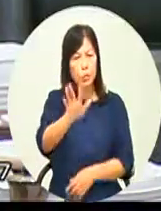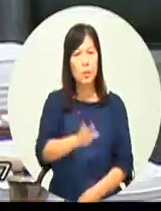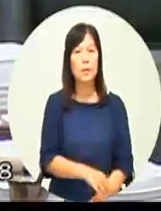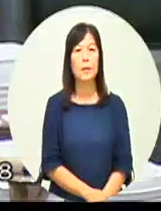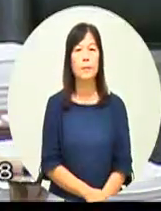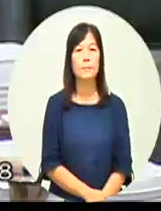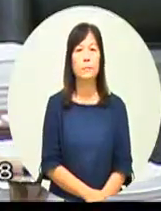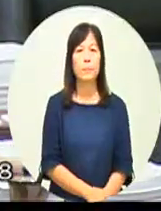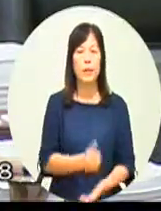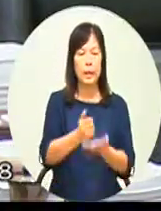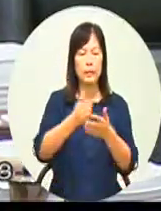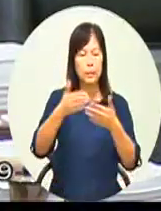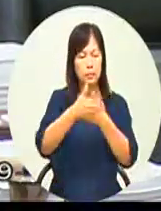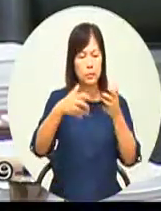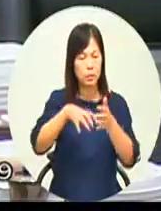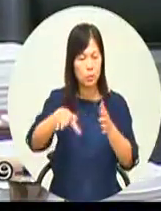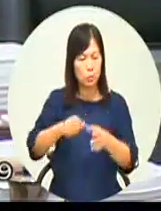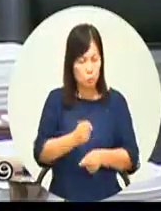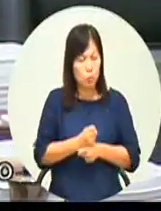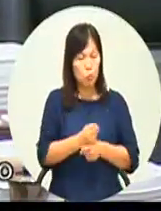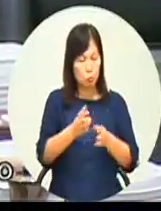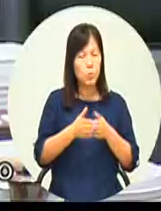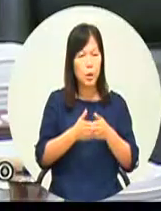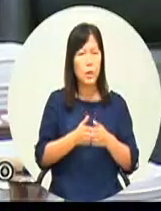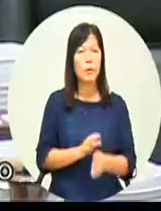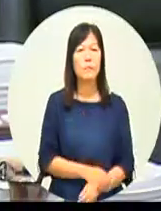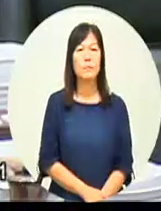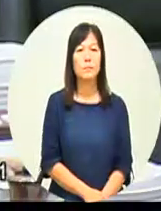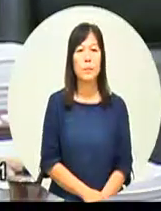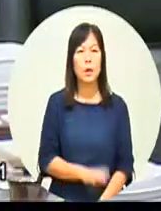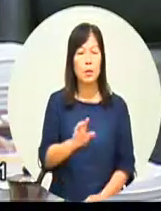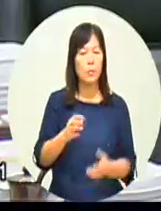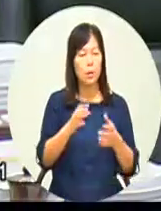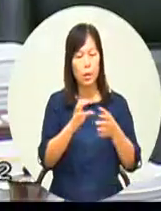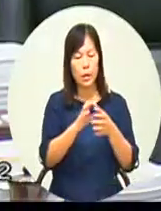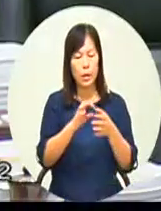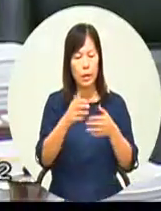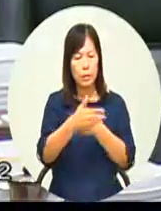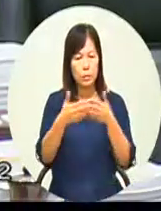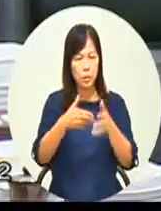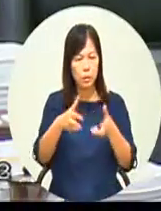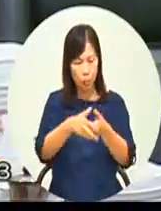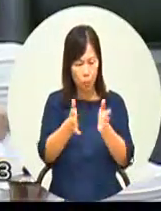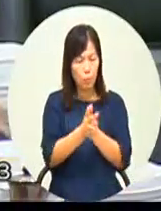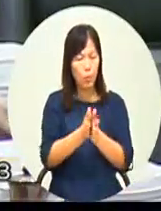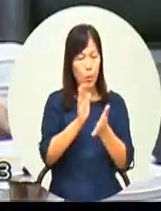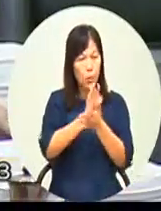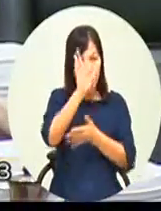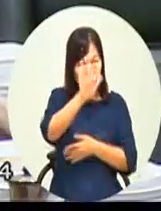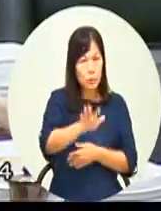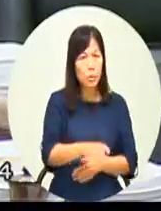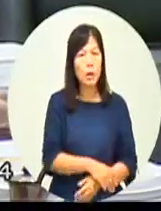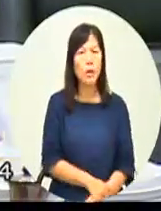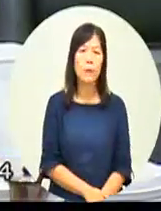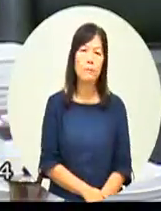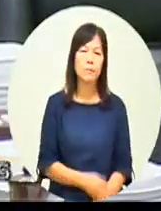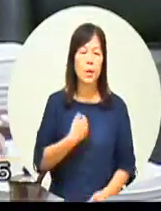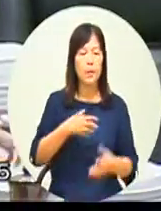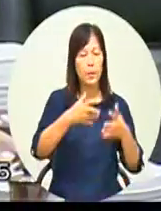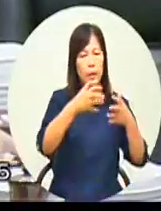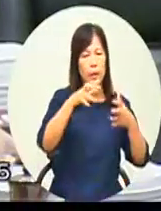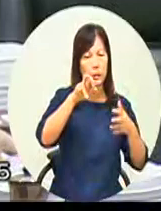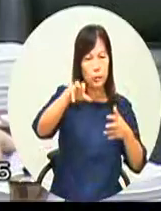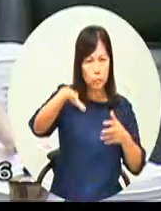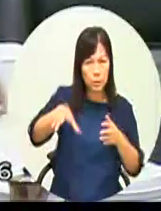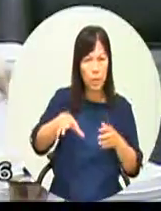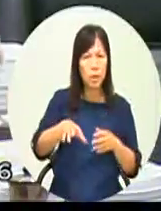请这个交通局也可以来留意一下，因为其实有一些跟交通部未来这个我们机场的一些